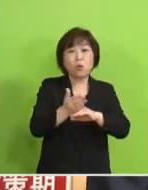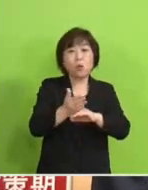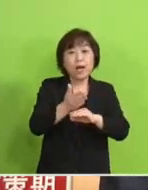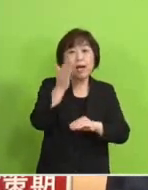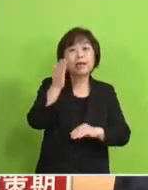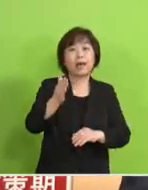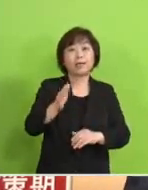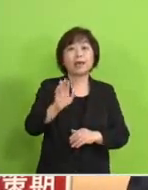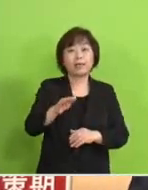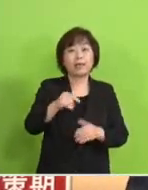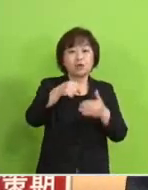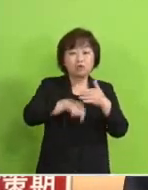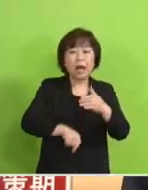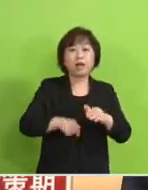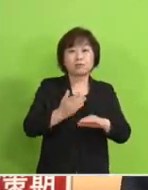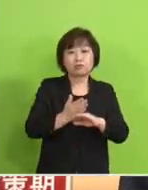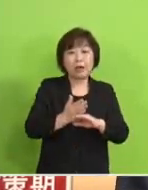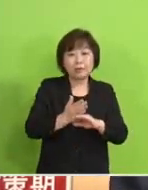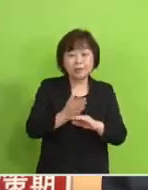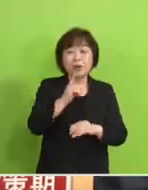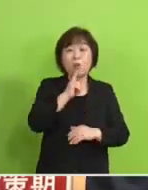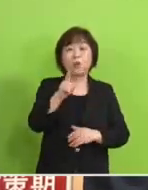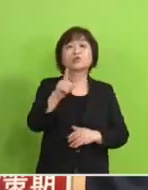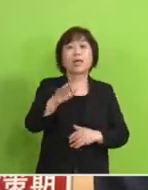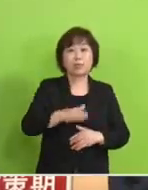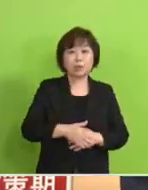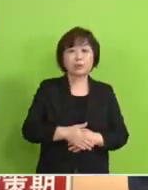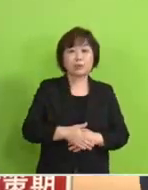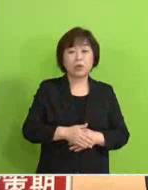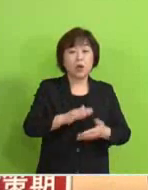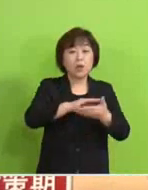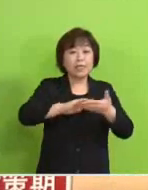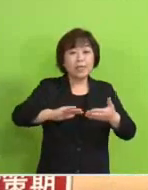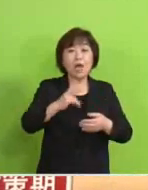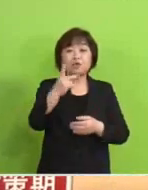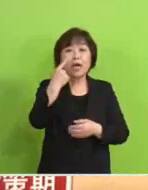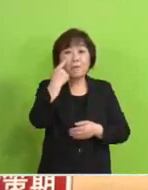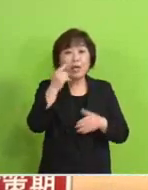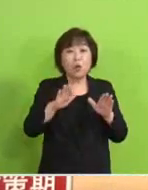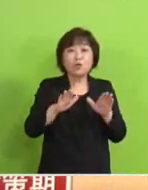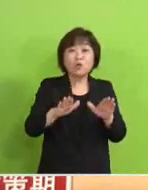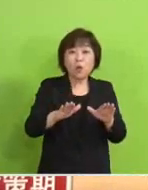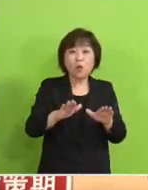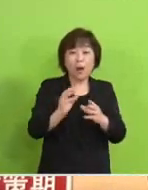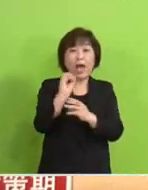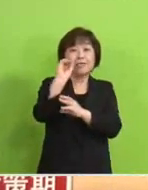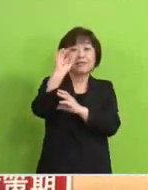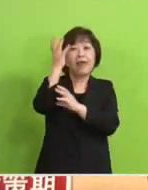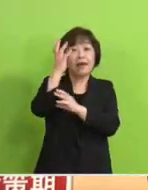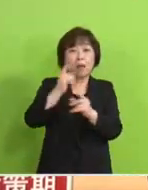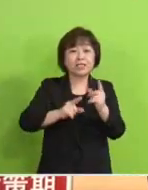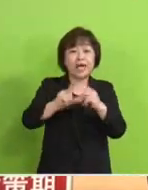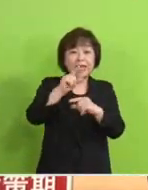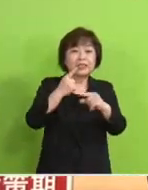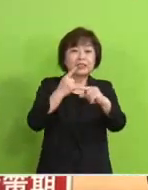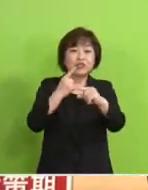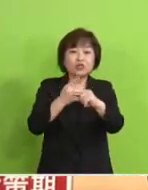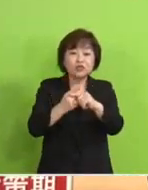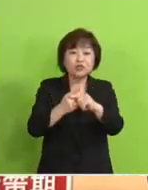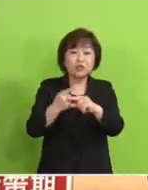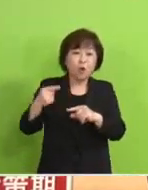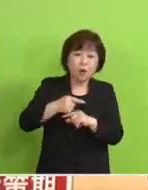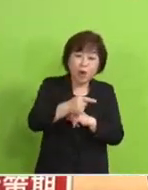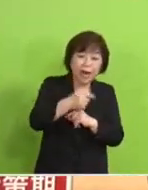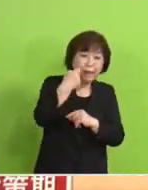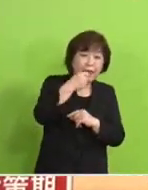でありまして、深く感謝を申し上げます。リレー2日目となる今日は、聖火はさらに中予から